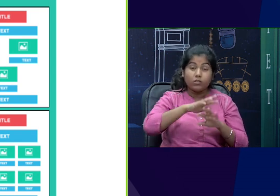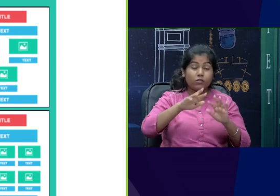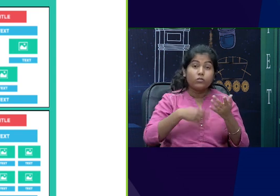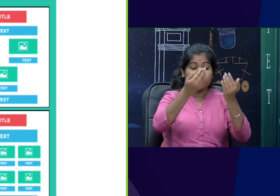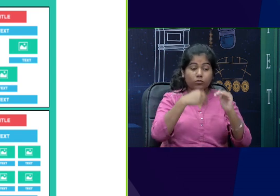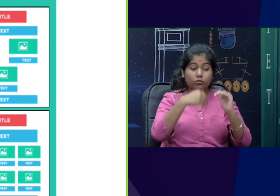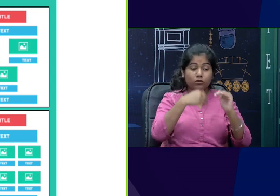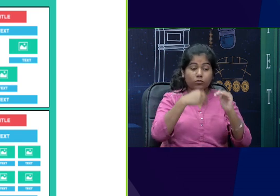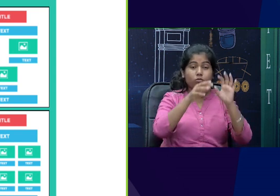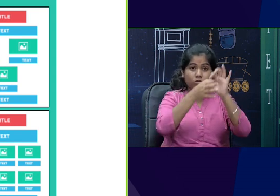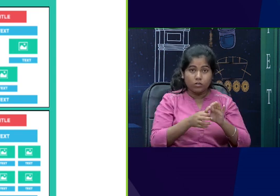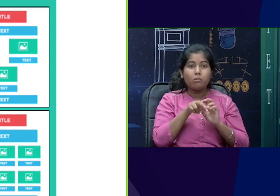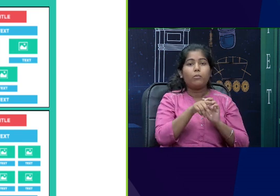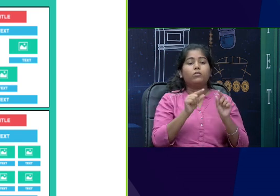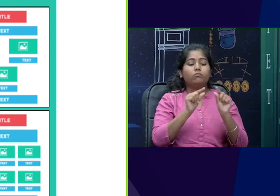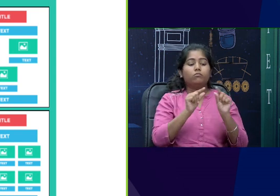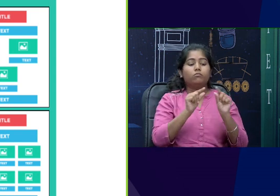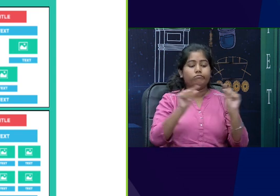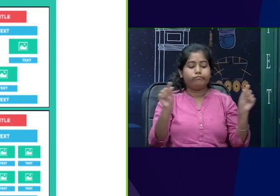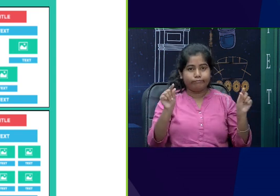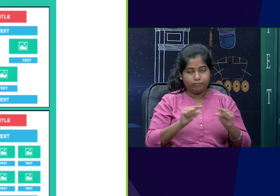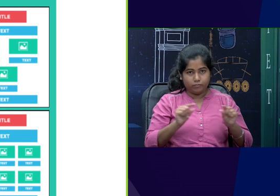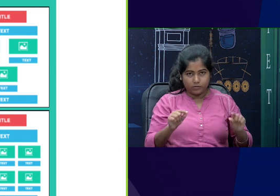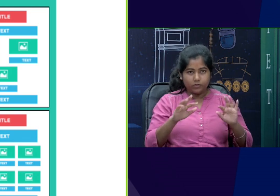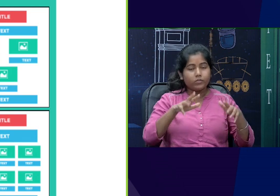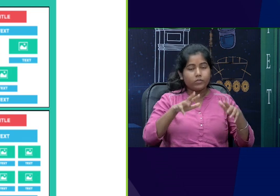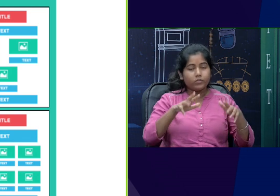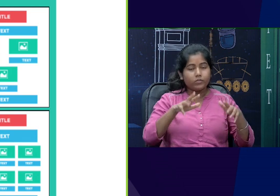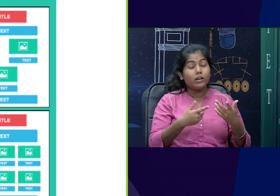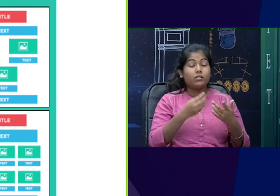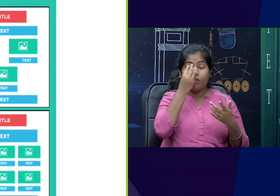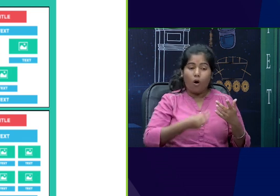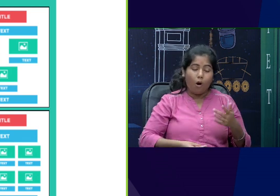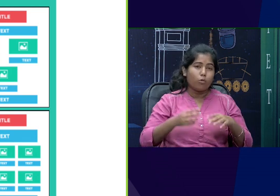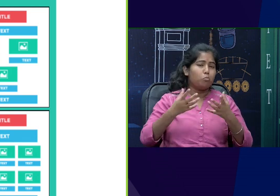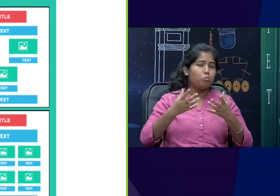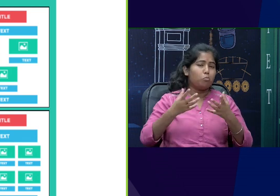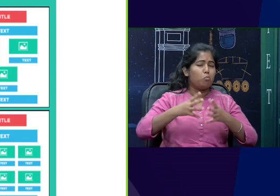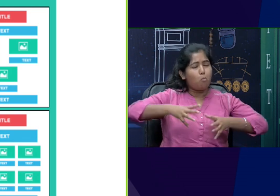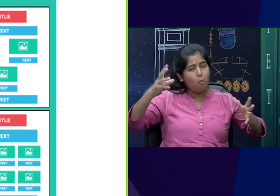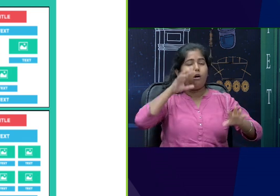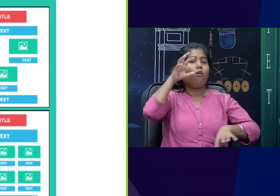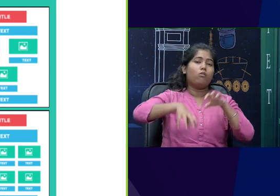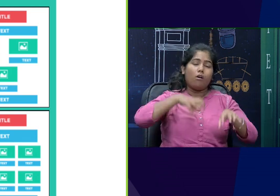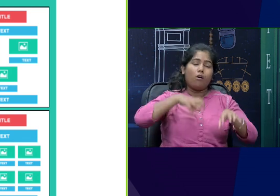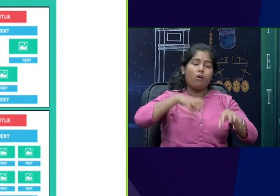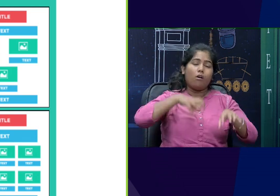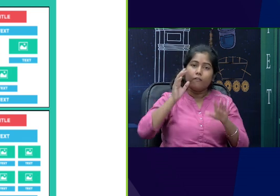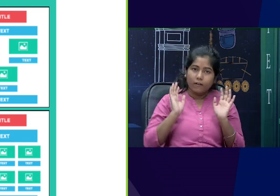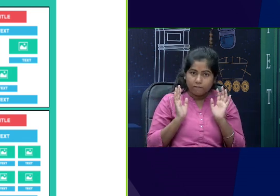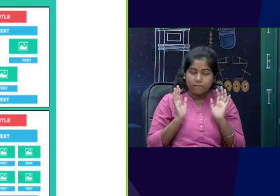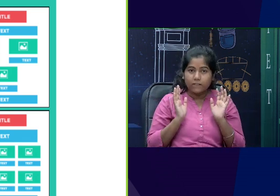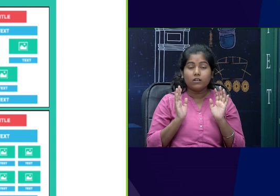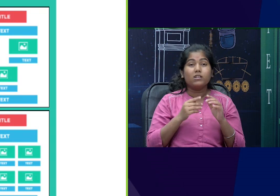डिस्क्रिप्शन दिया नीचे, क्या डिस्क्रिप्शन देंगे कि हाथी जो है सबसे विशाल जानवर है, ठीक है, या हाथी